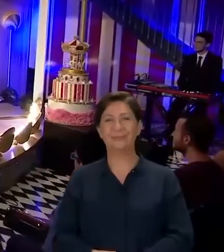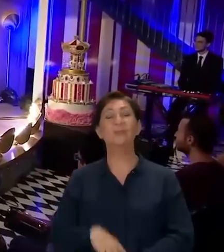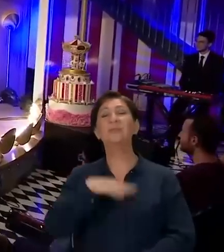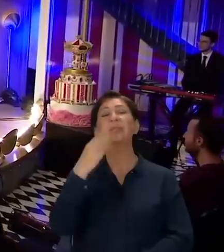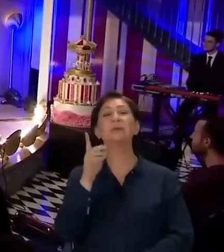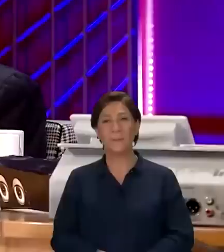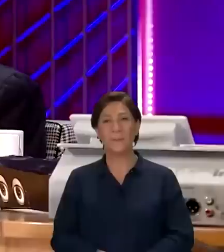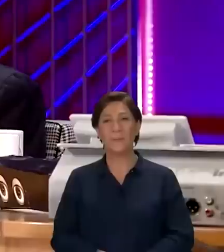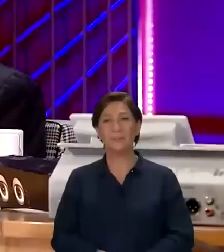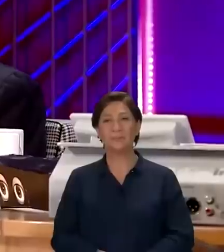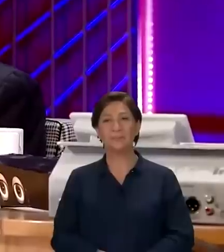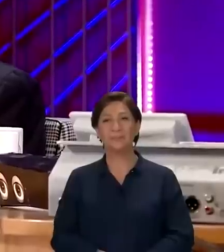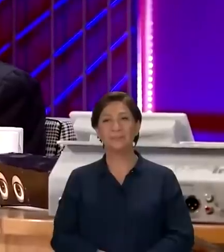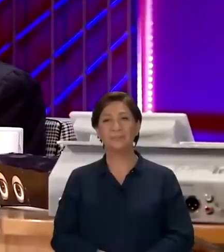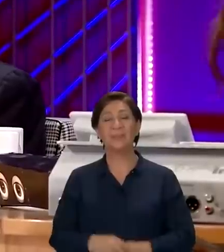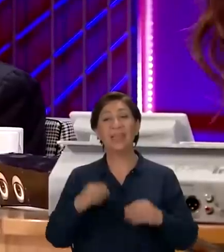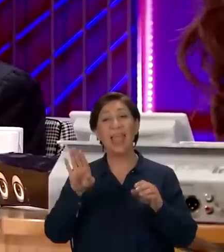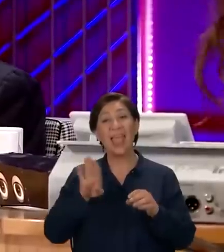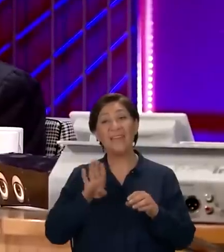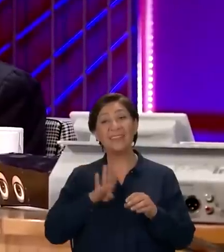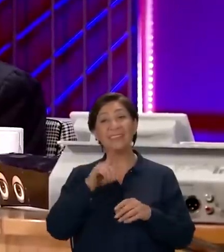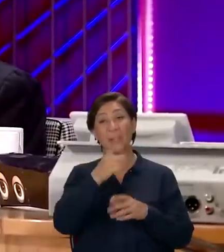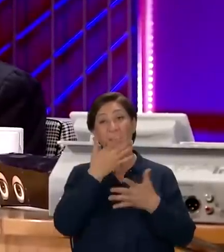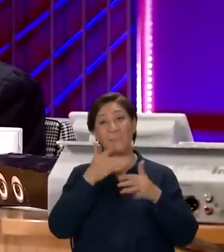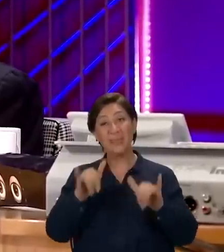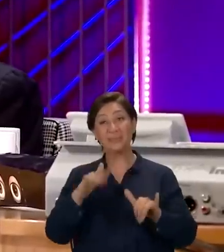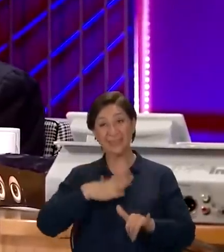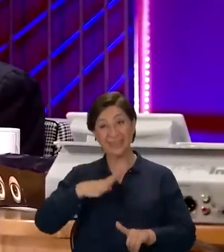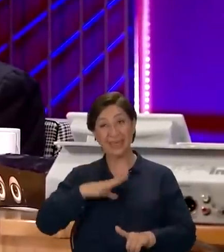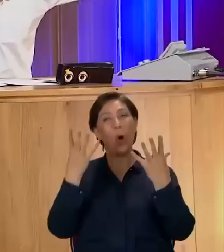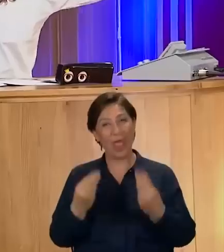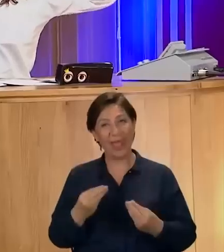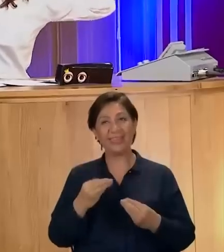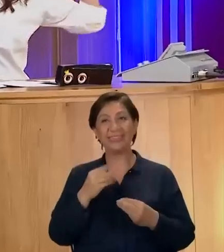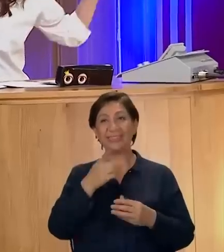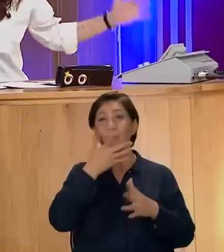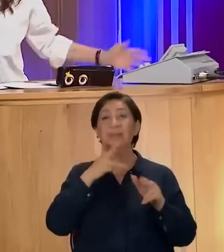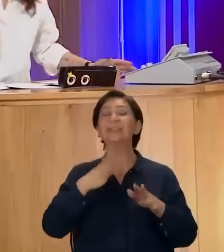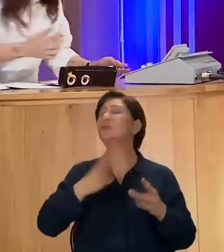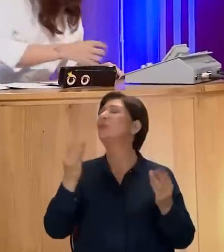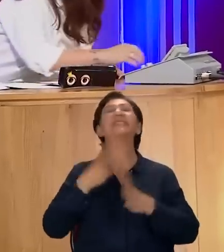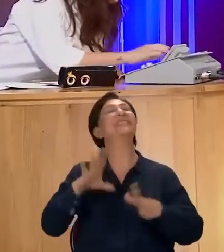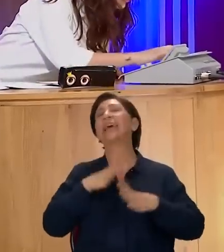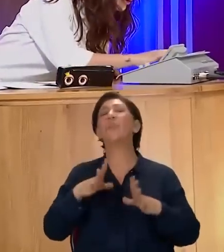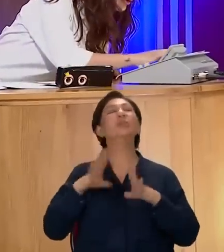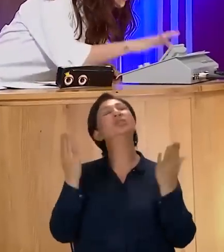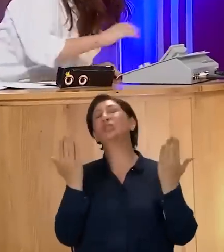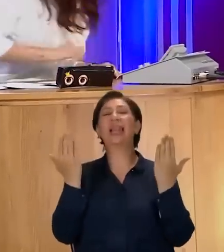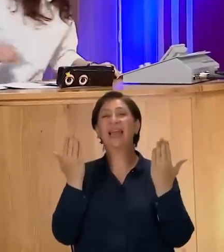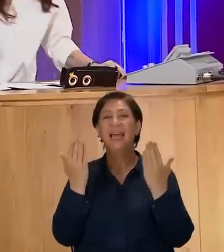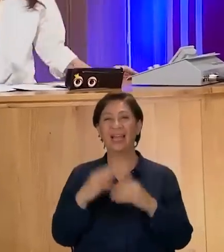Diğer soru. Evet. Evladınızın size benzemesini ister misiniz huy olarak? Ben çok isterim. O kadar isterim ki